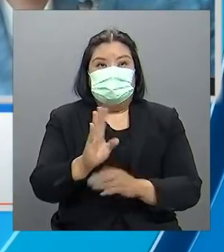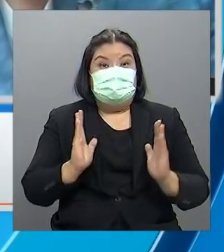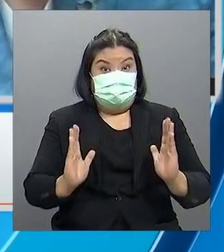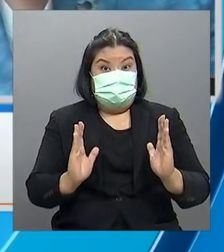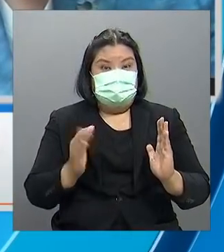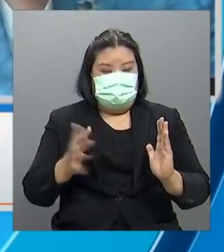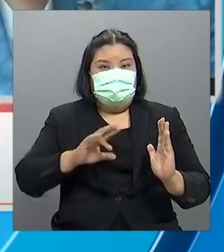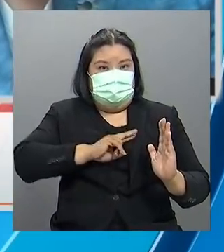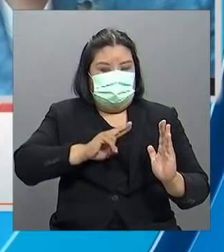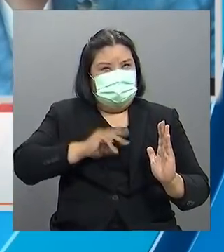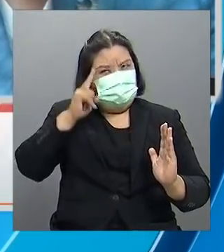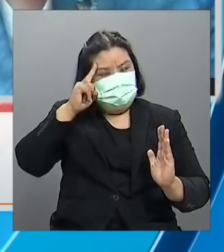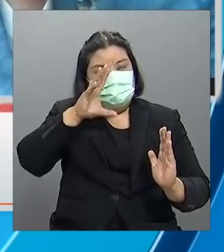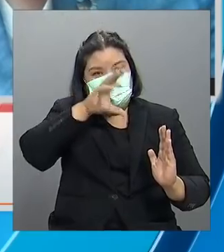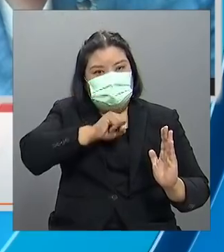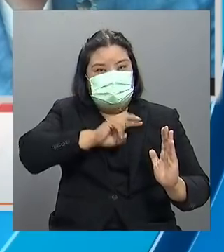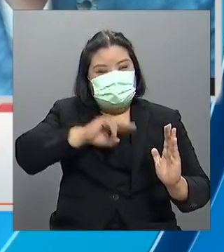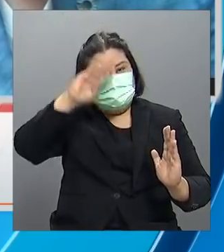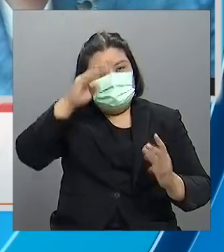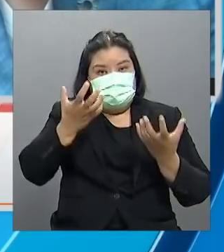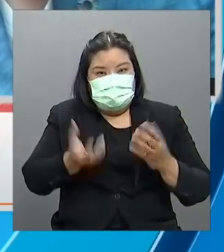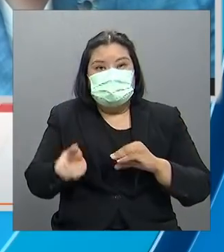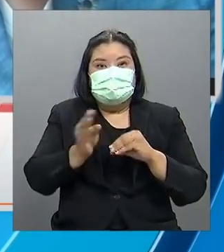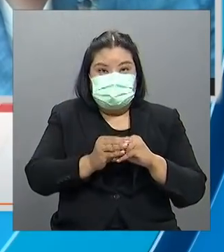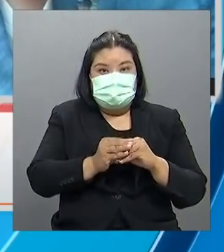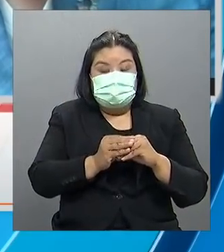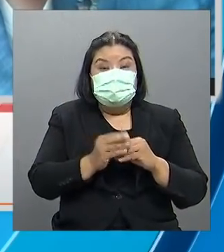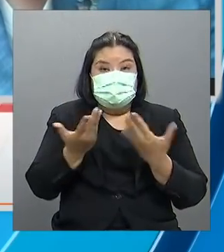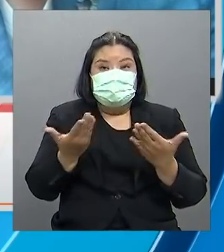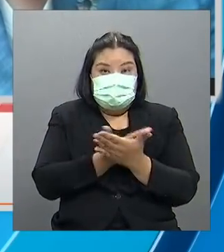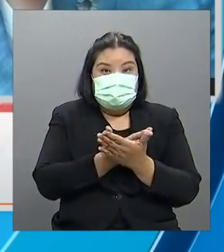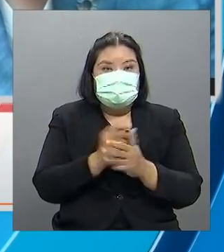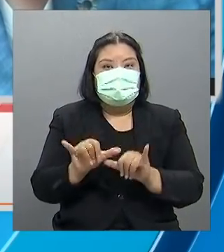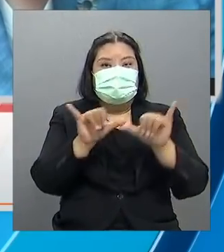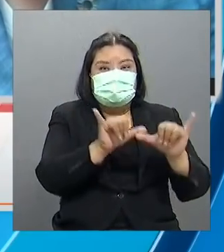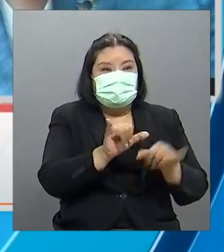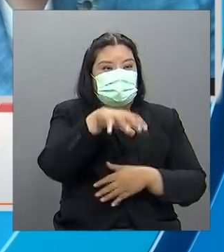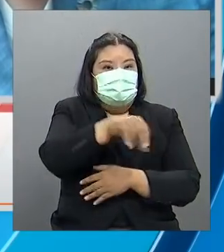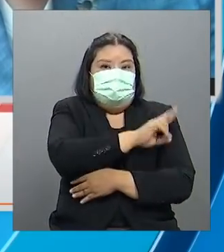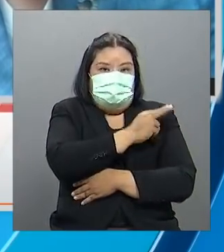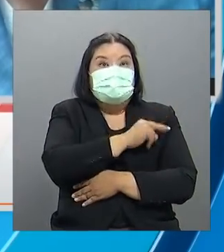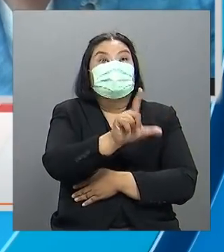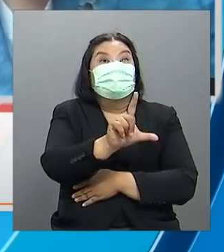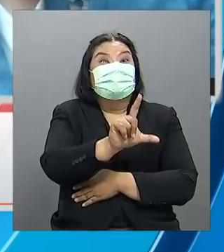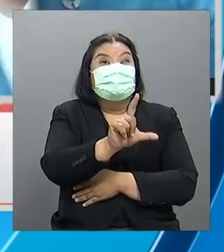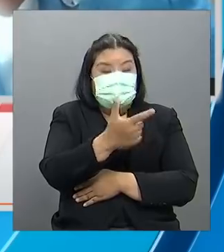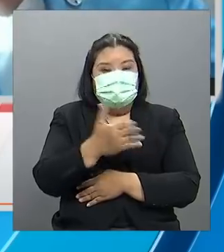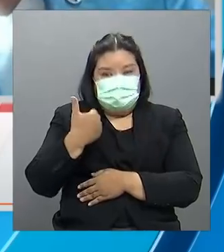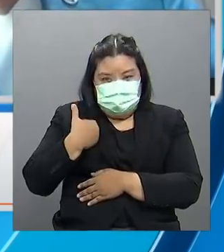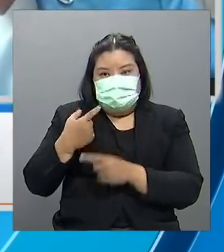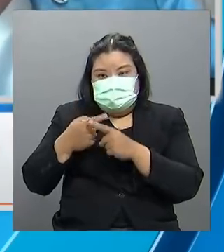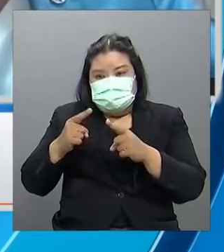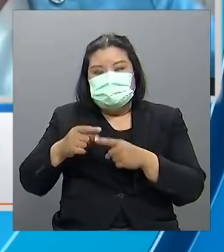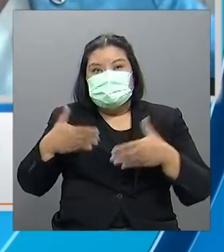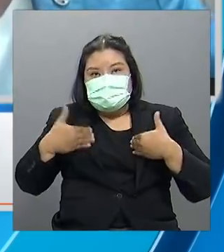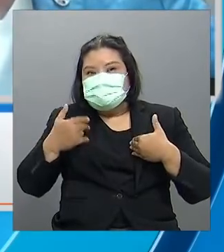าอาการรุนแรงมากขึ้นเนี่ยอาจจะต้องมีการประสานเพราะเห็น QR code ที่อยู่บนกล่องด้วย QR code นี้จะลิงก์เชื่อม